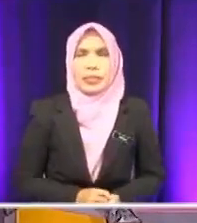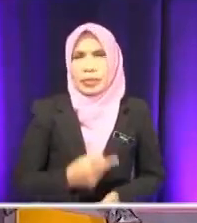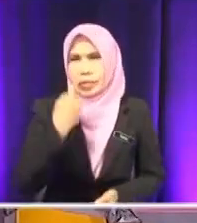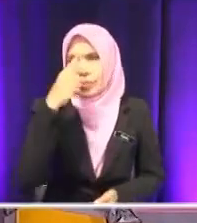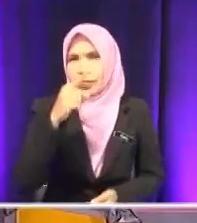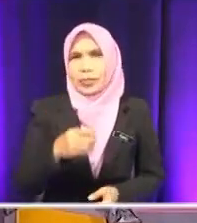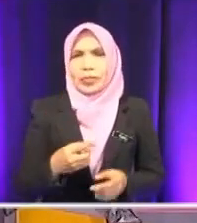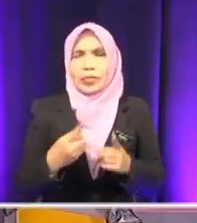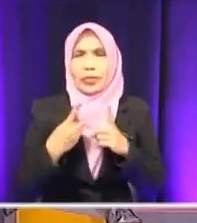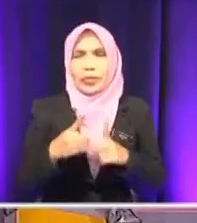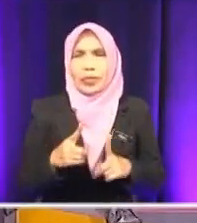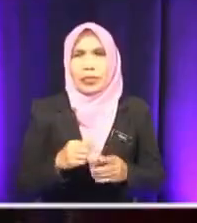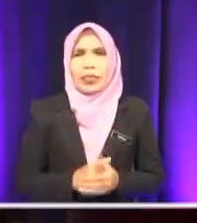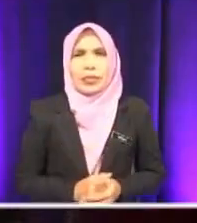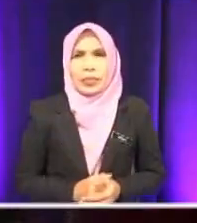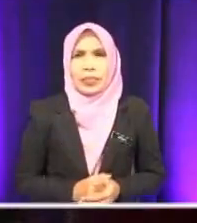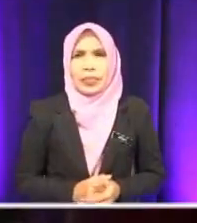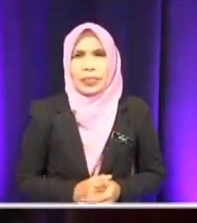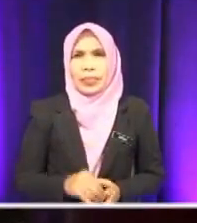60 menit